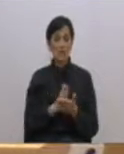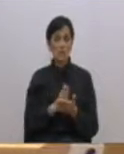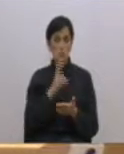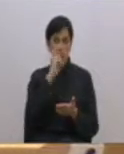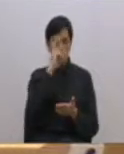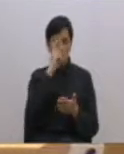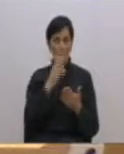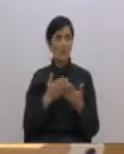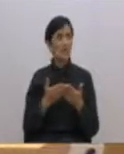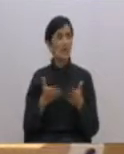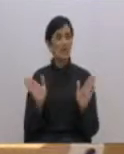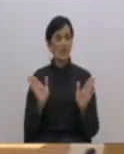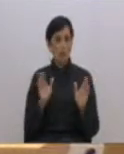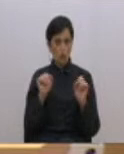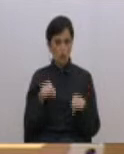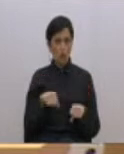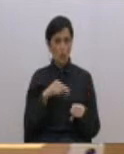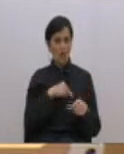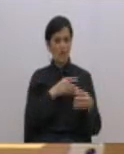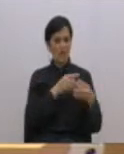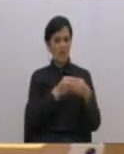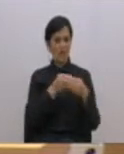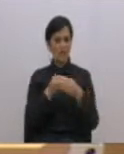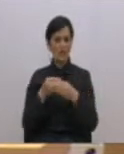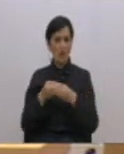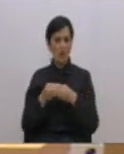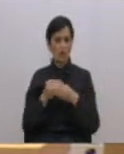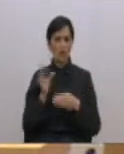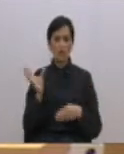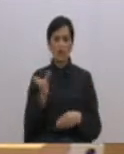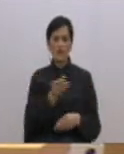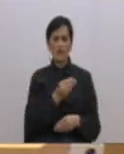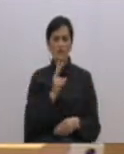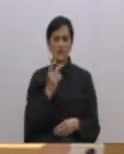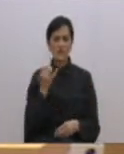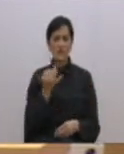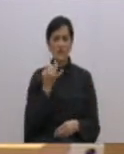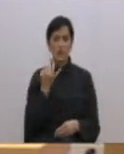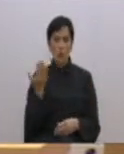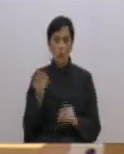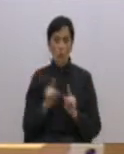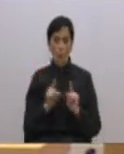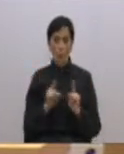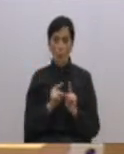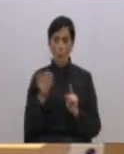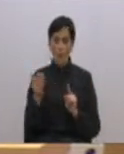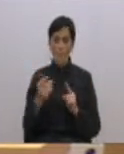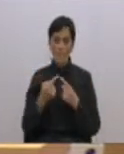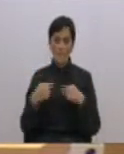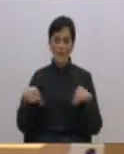მთავრობა ღია და შეუძლია ითანამშრომლოს ყველასთან, ვინც დაინტერესებული, აგერ ოპოზიციური ფრაქციის,